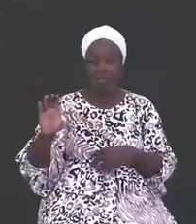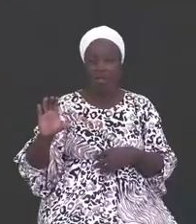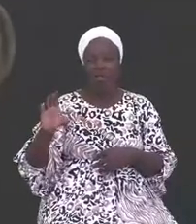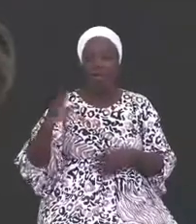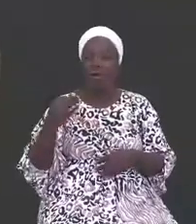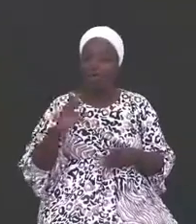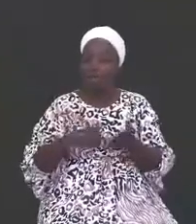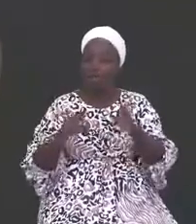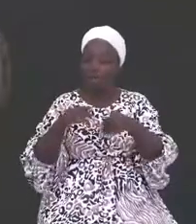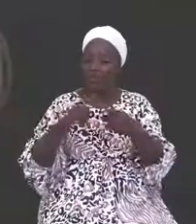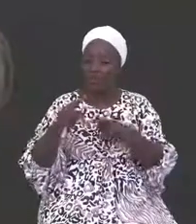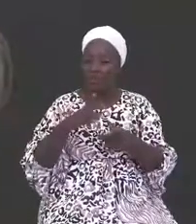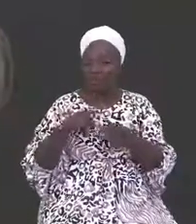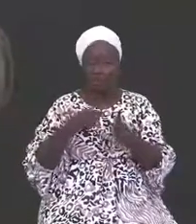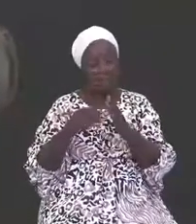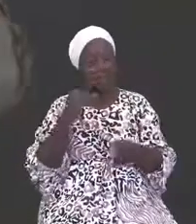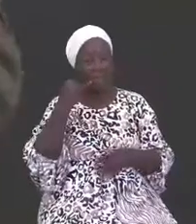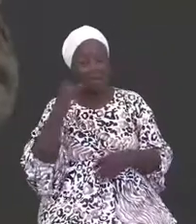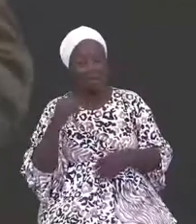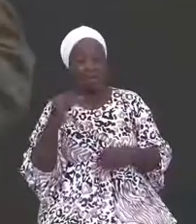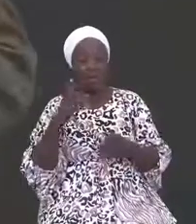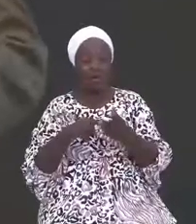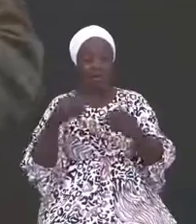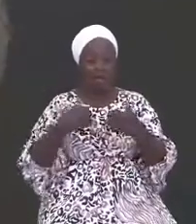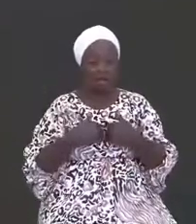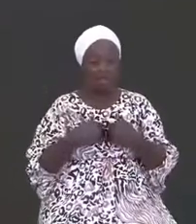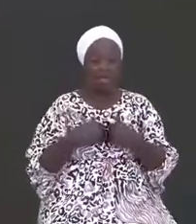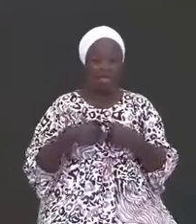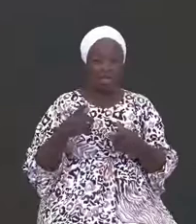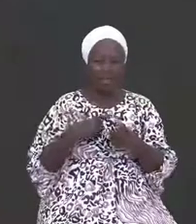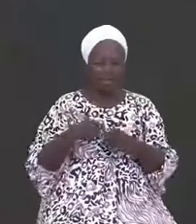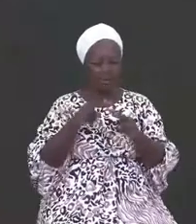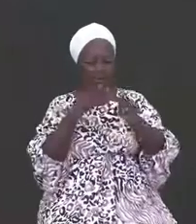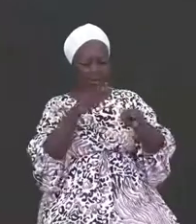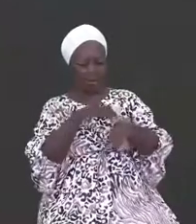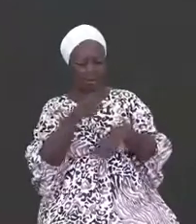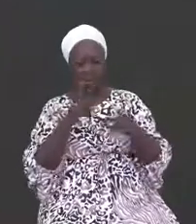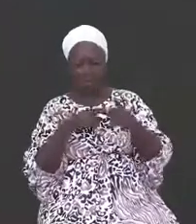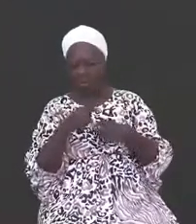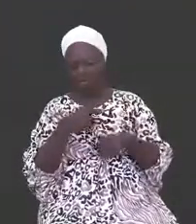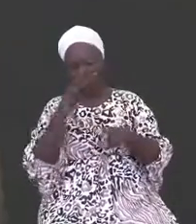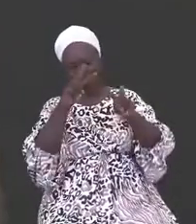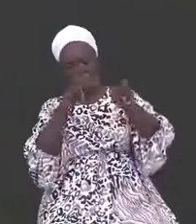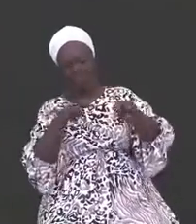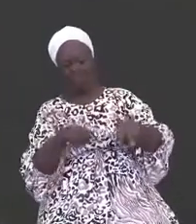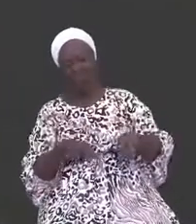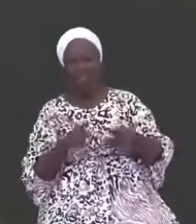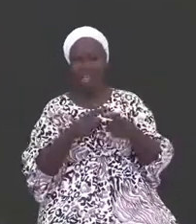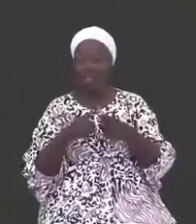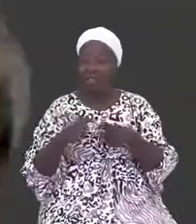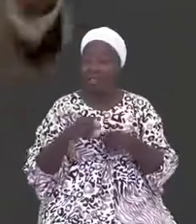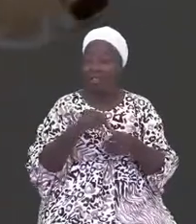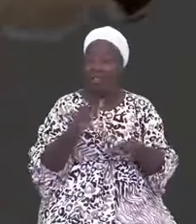tu as et ce quitte en vie ce que tu as et te regarde et te minimise ça